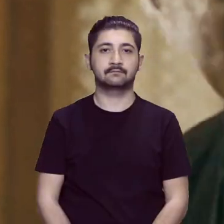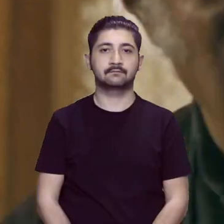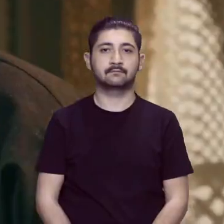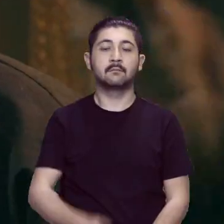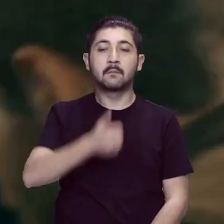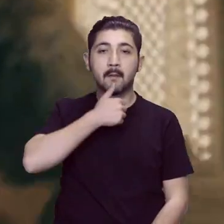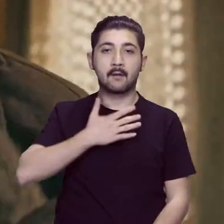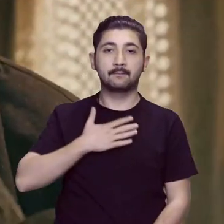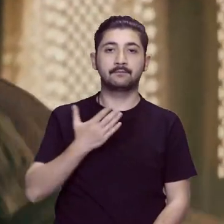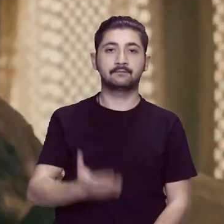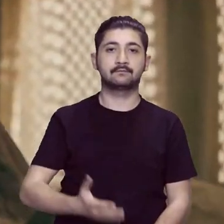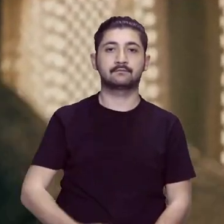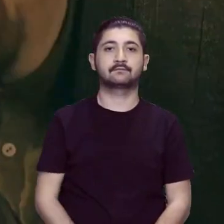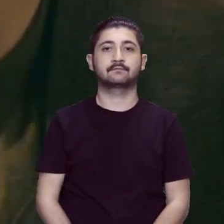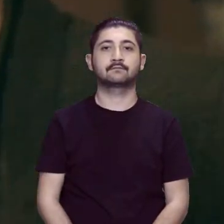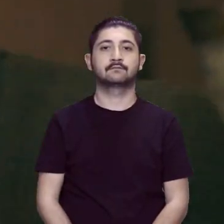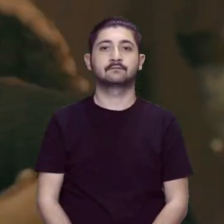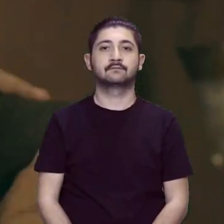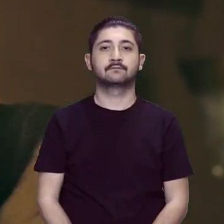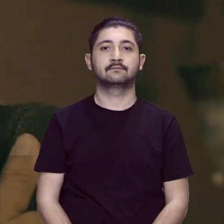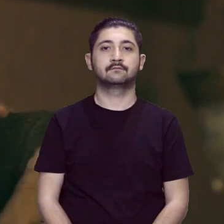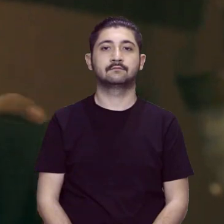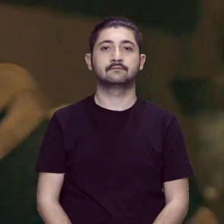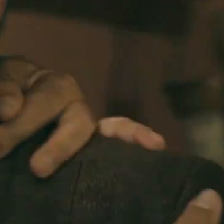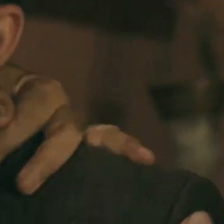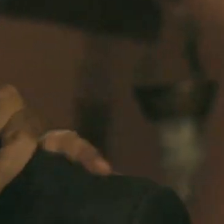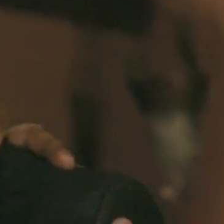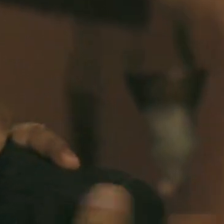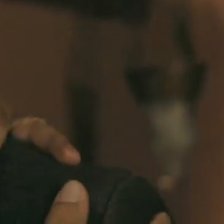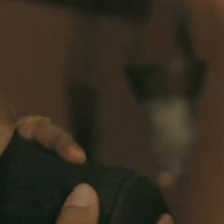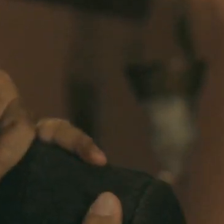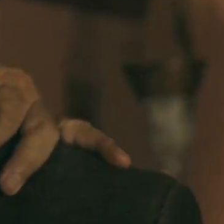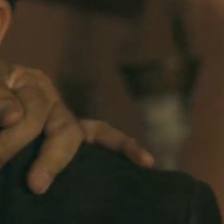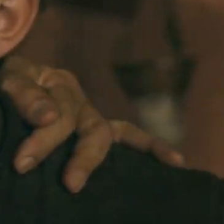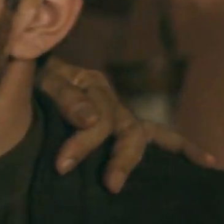Baba. Sait'e de elini öptürüp kucakladı Hüsrev.